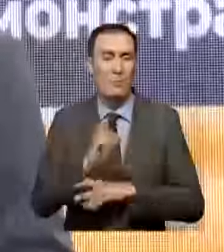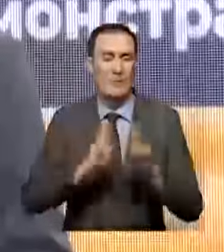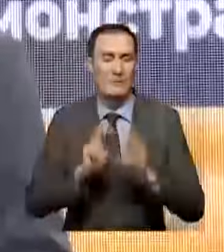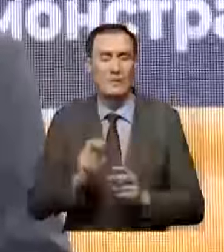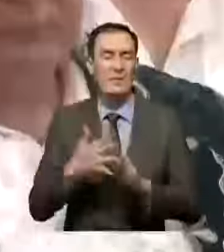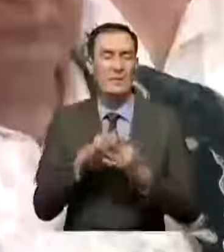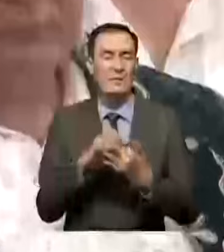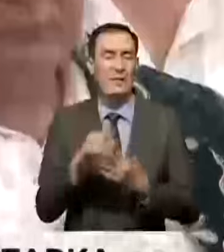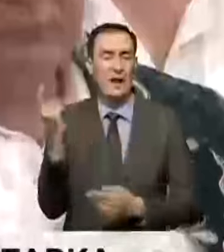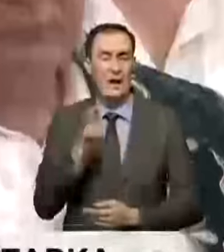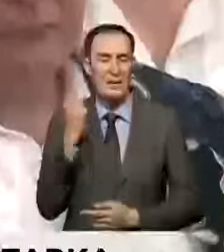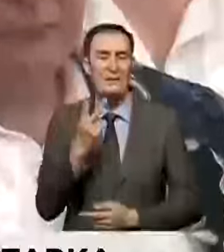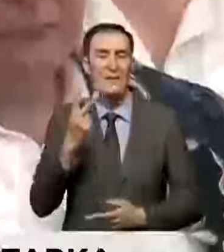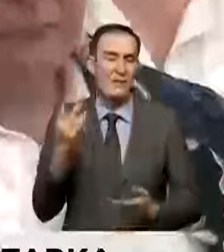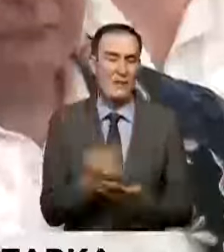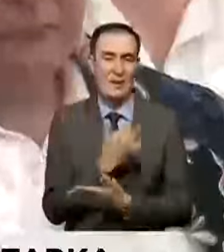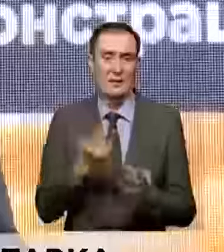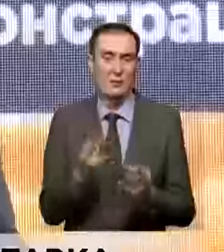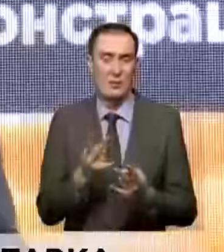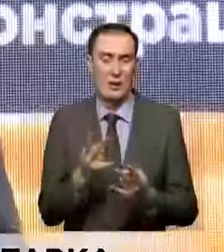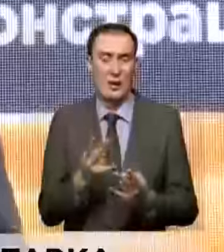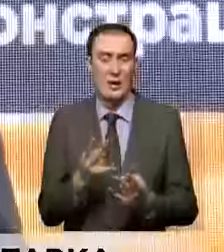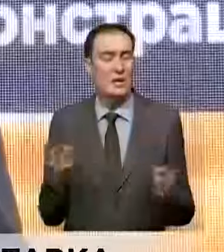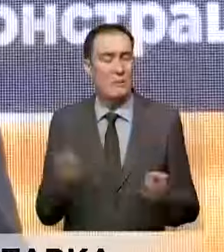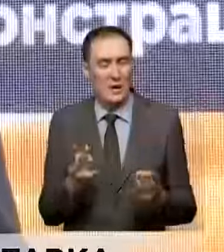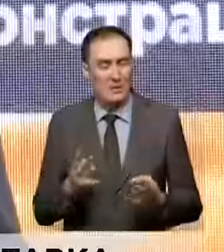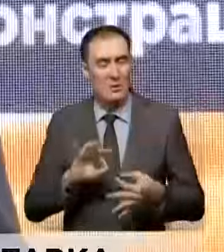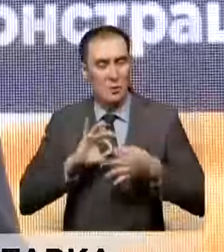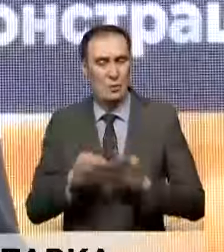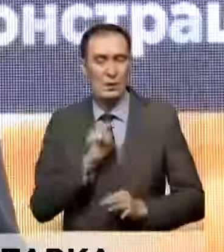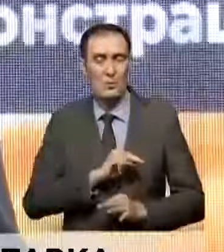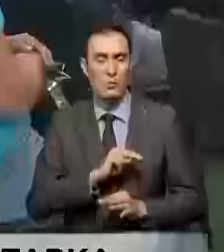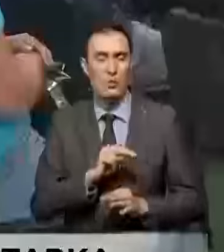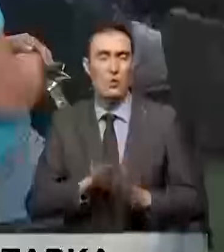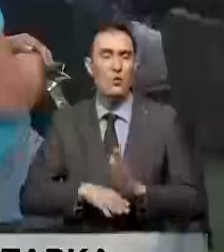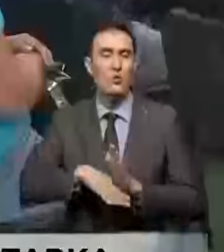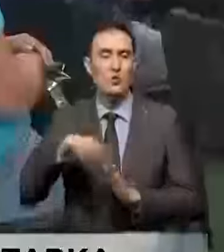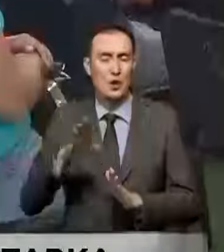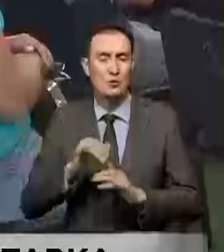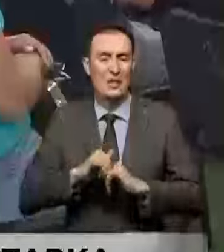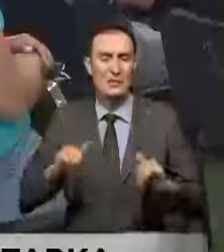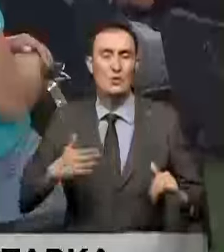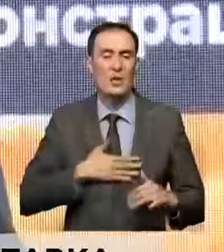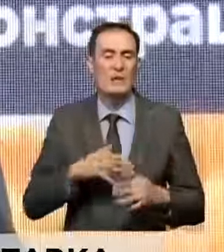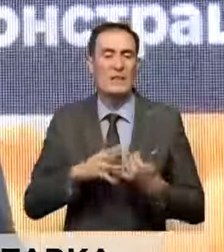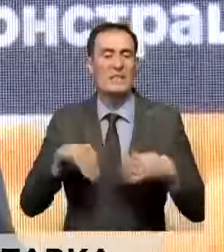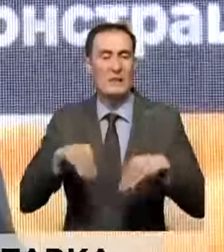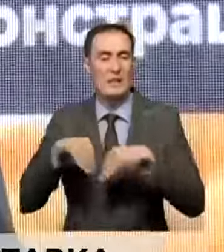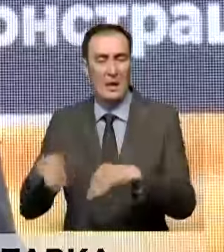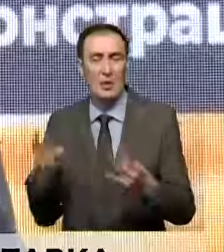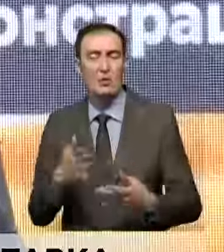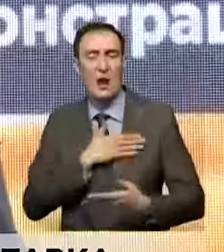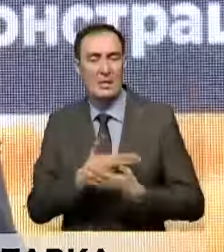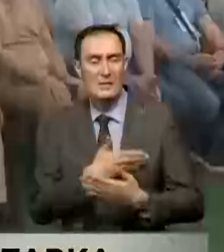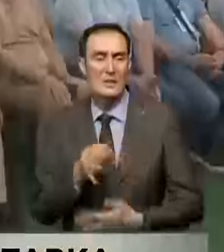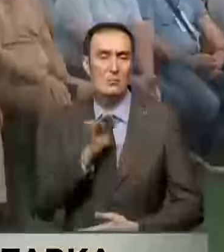продукции сельского хозяйства ровно в два раза. Необходима серьезная работа по диверсификации структуры нашего земледелия. Нужно